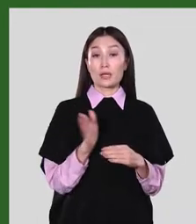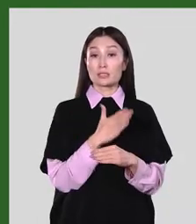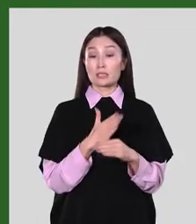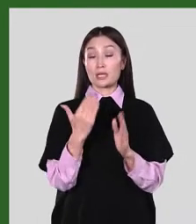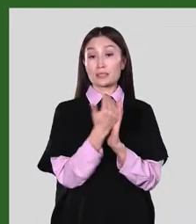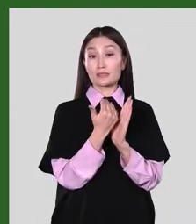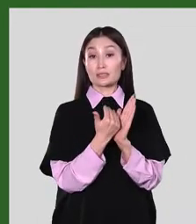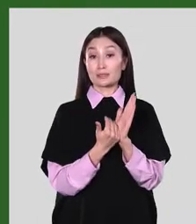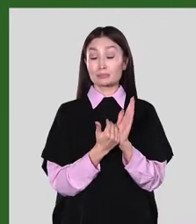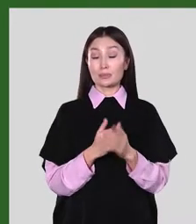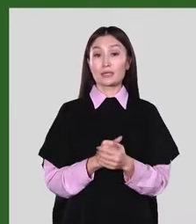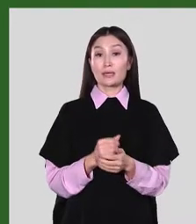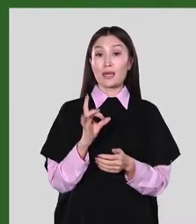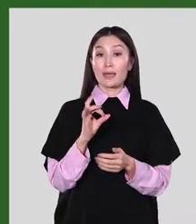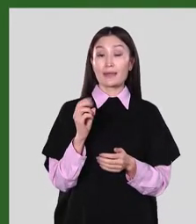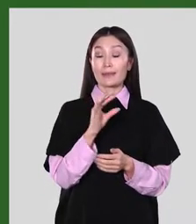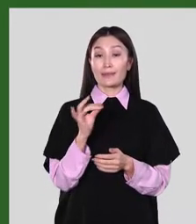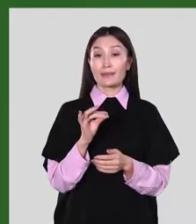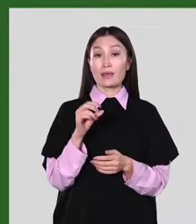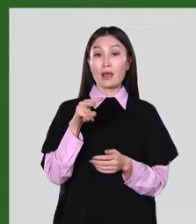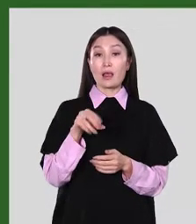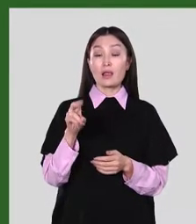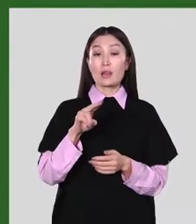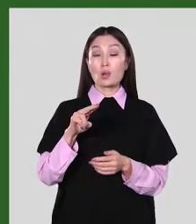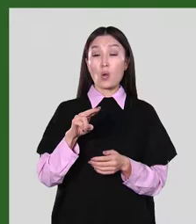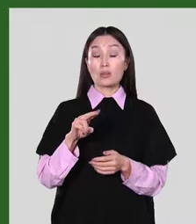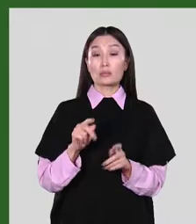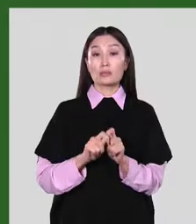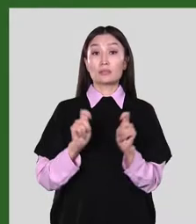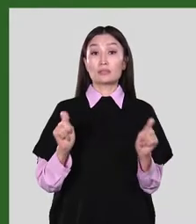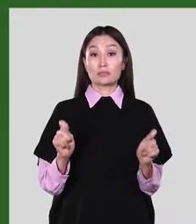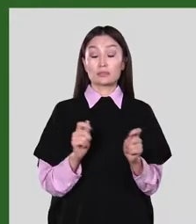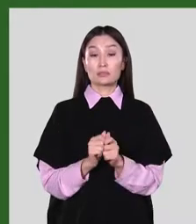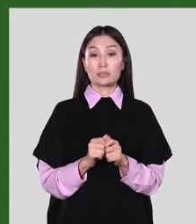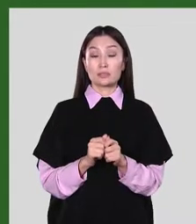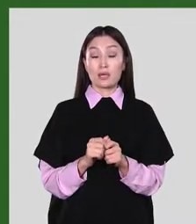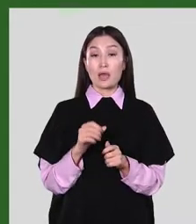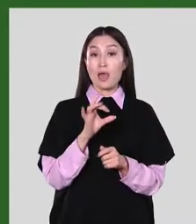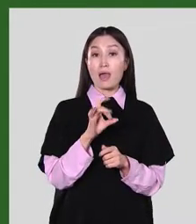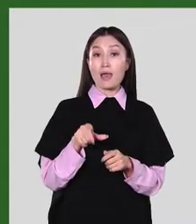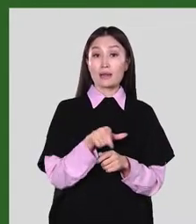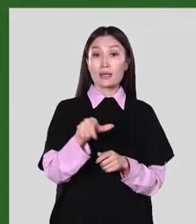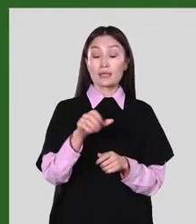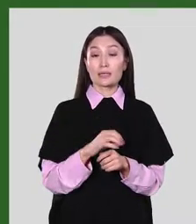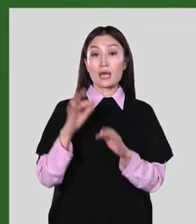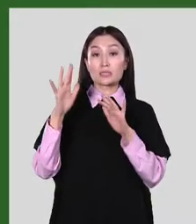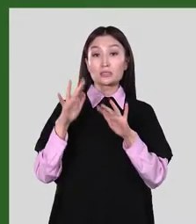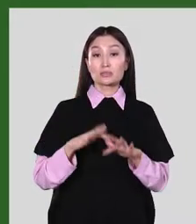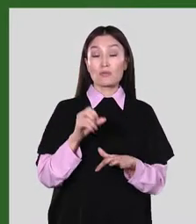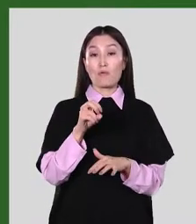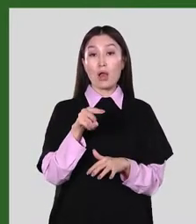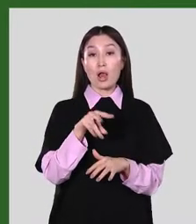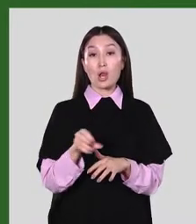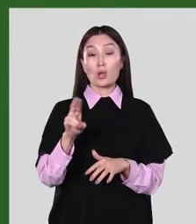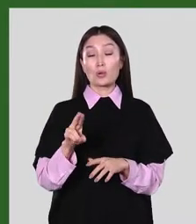типы реки ледникового снегового питания реки снегова ледникового